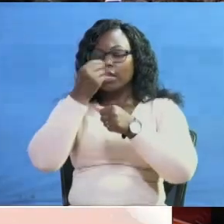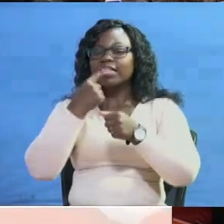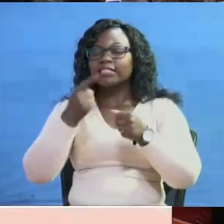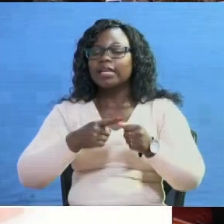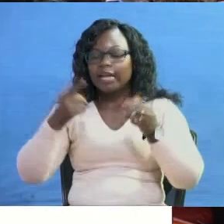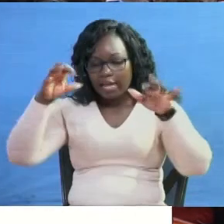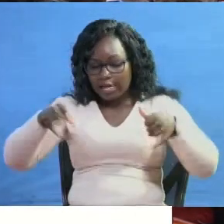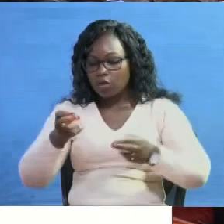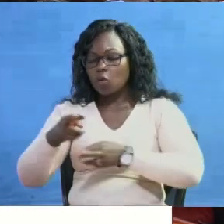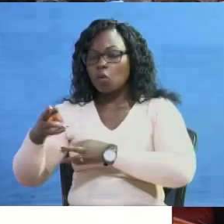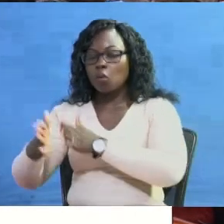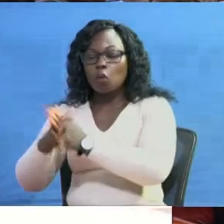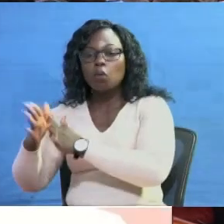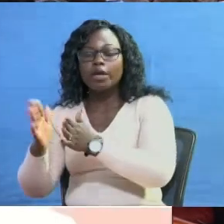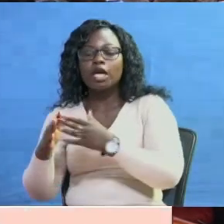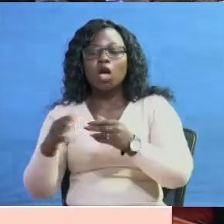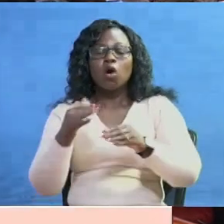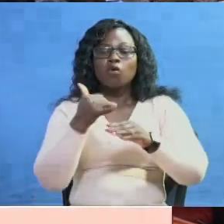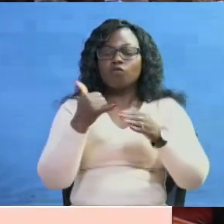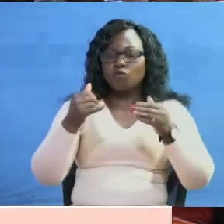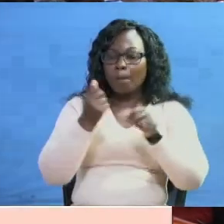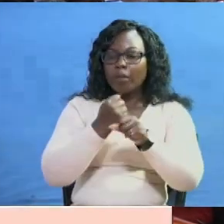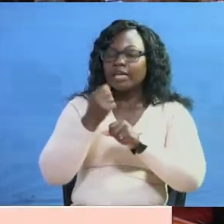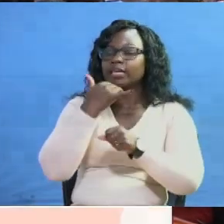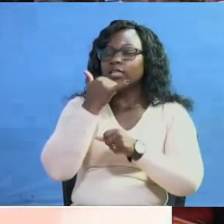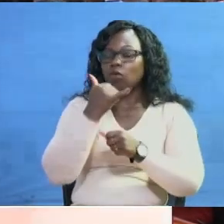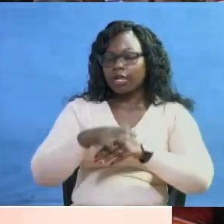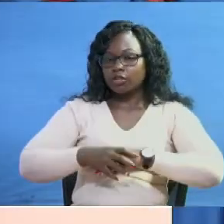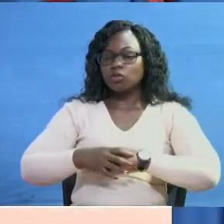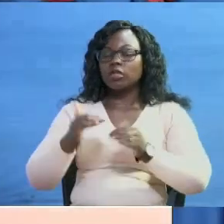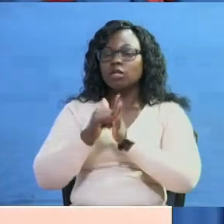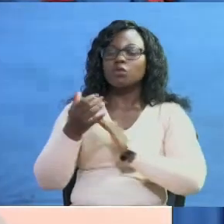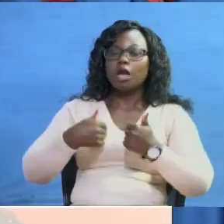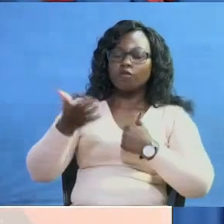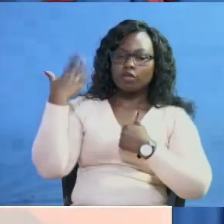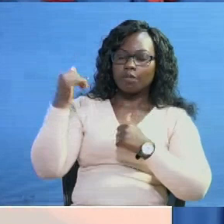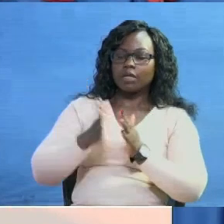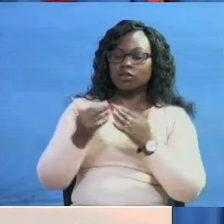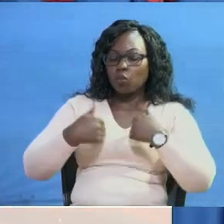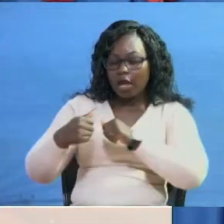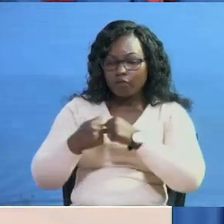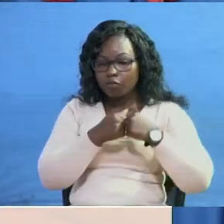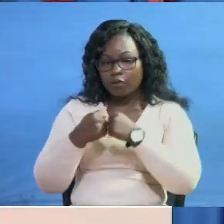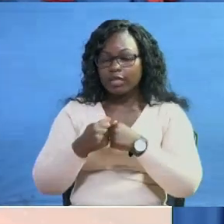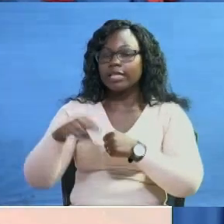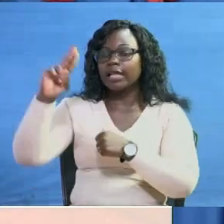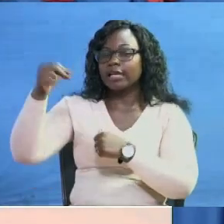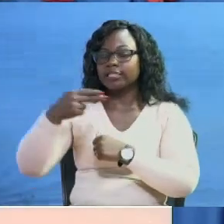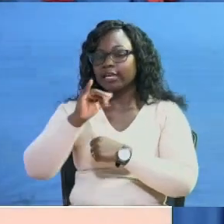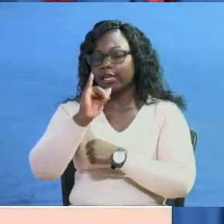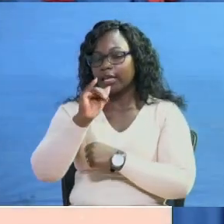afya zinatarajiwa kurekebisha matatizo yaliyokuwepo hapo awali. Kuna challenge pale kwa NHIF.